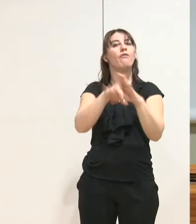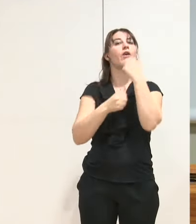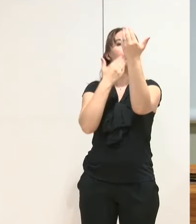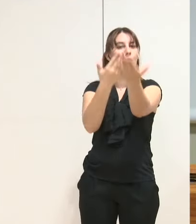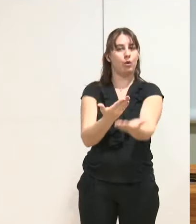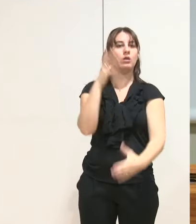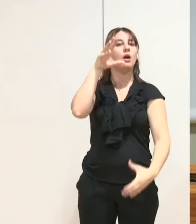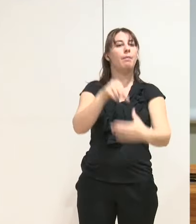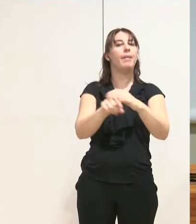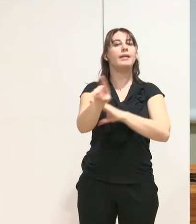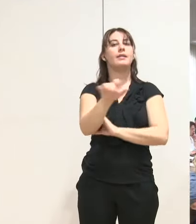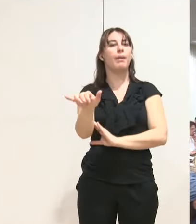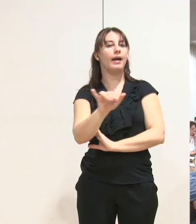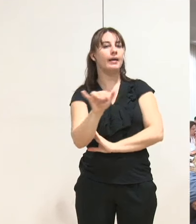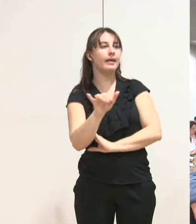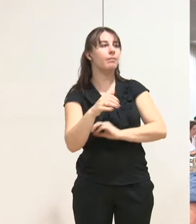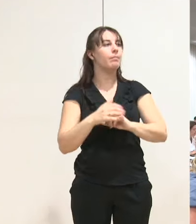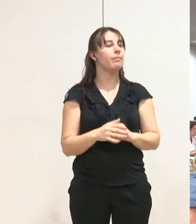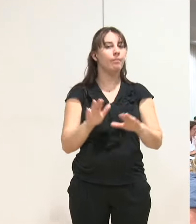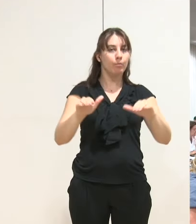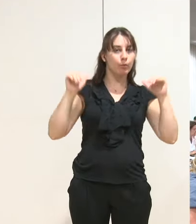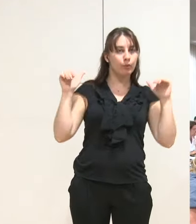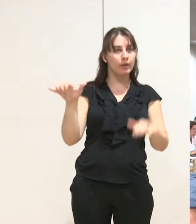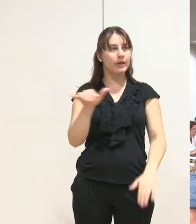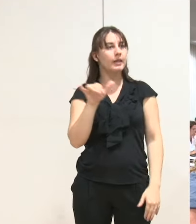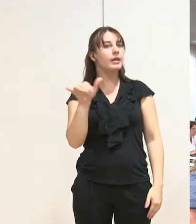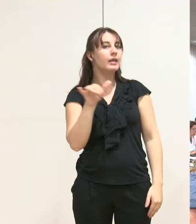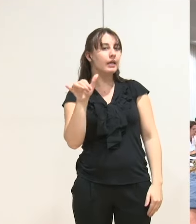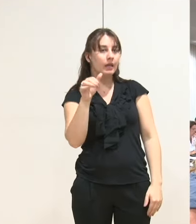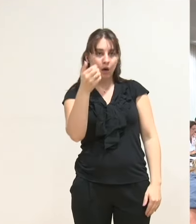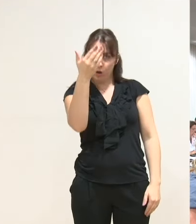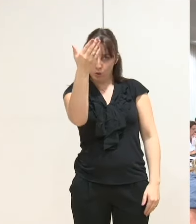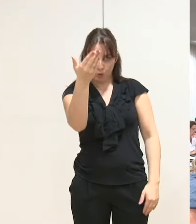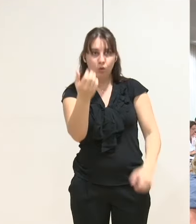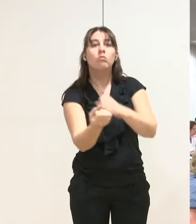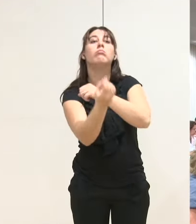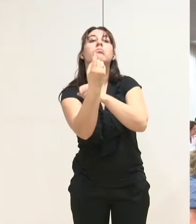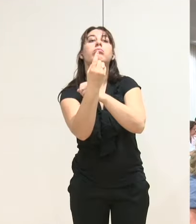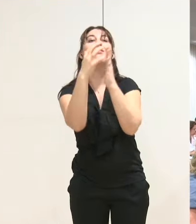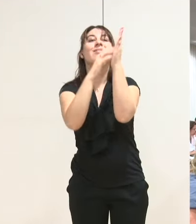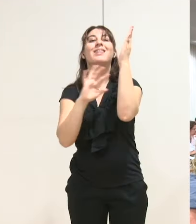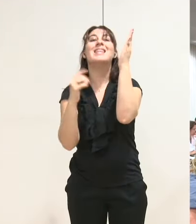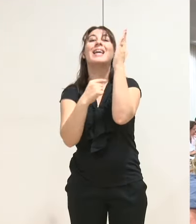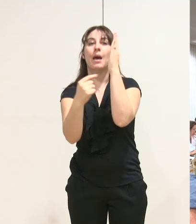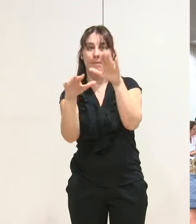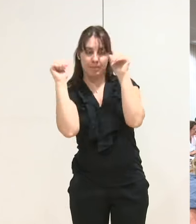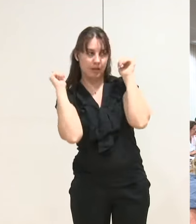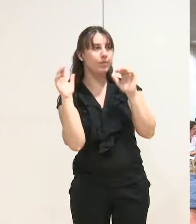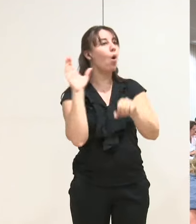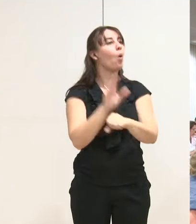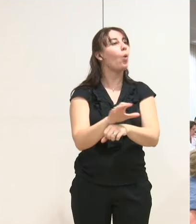voie qui ne prend pas part au vote qui s'abstient donc sur un alinéa qui vote